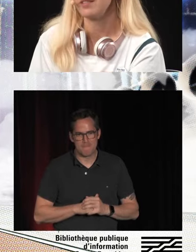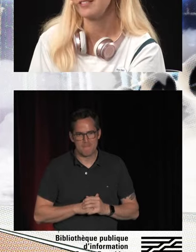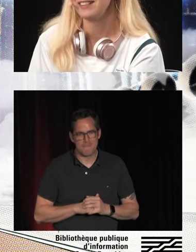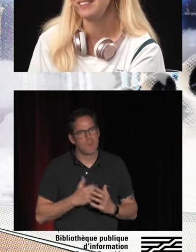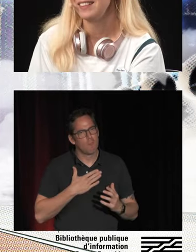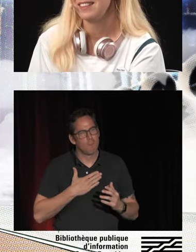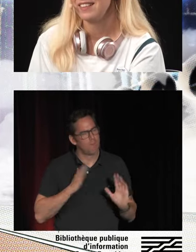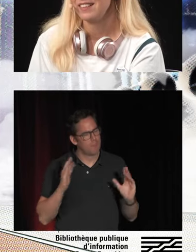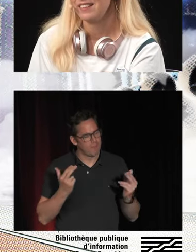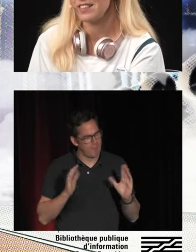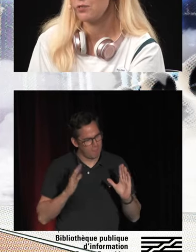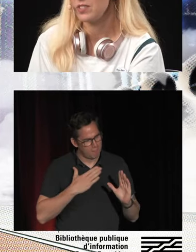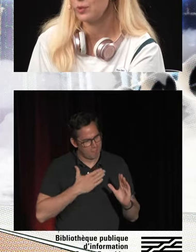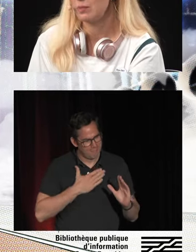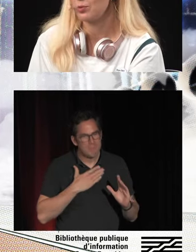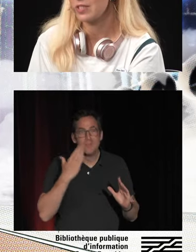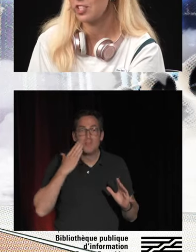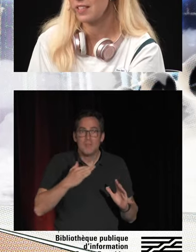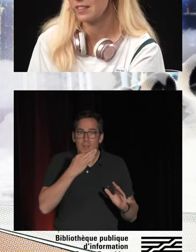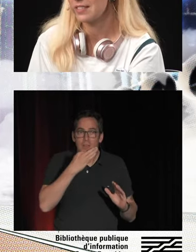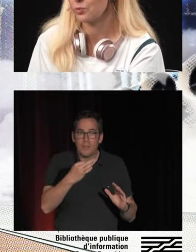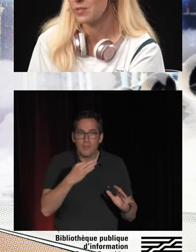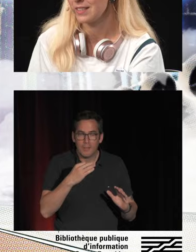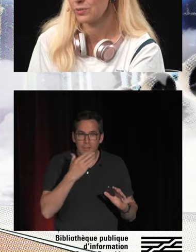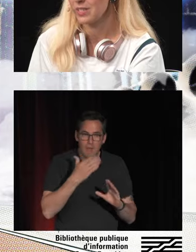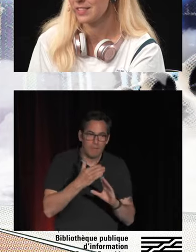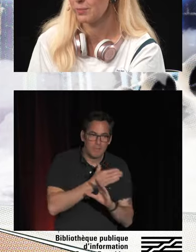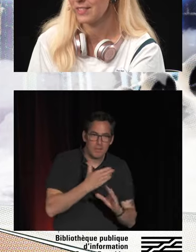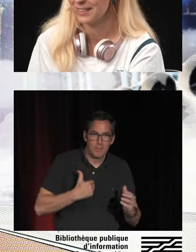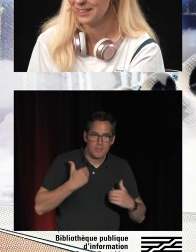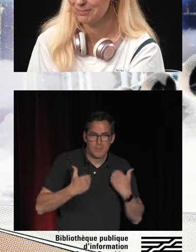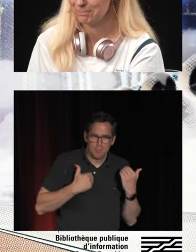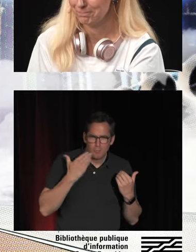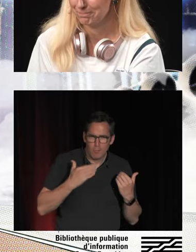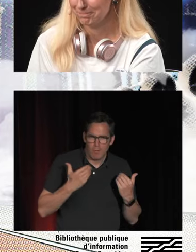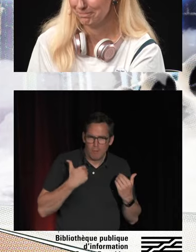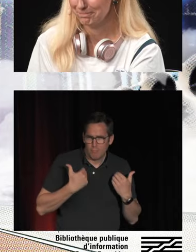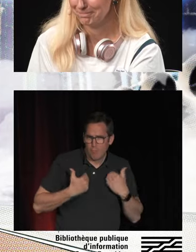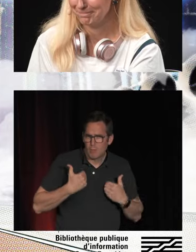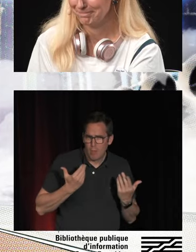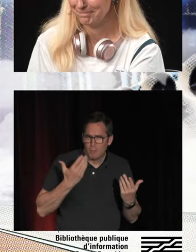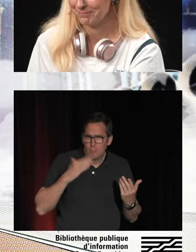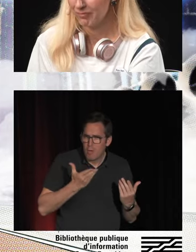Non, mais moi, ça va. Hein. Vous savez, je vous ai dit au début de tout ça que j'étais actrice, hein, tout ça est scripté.